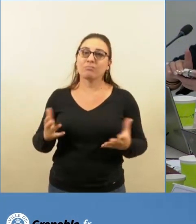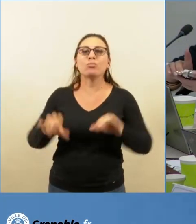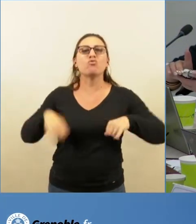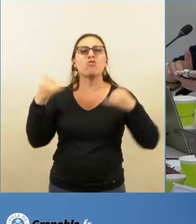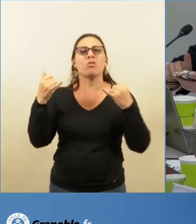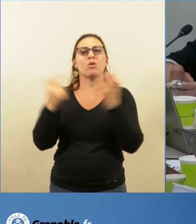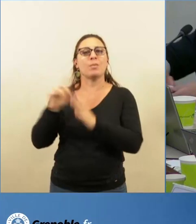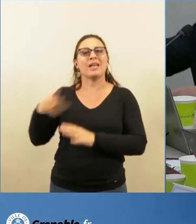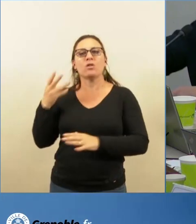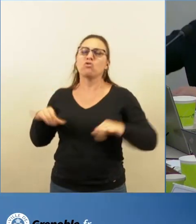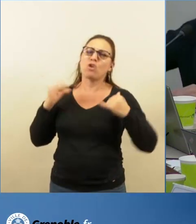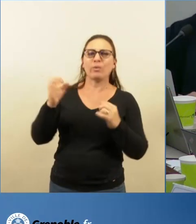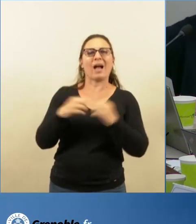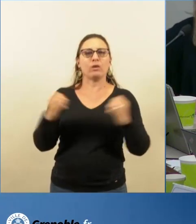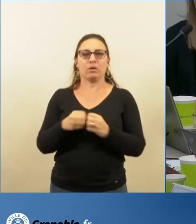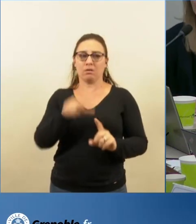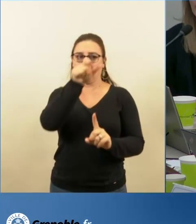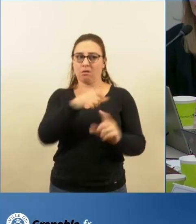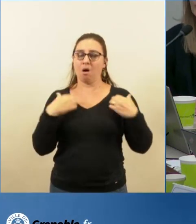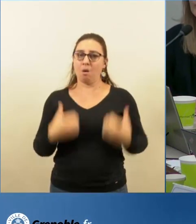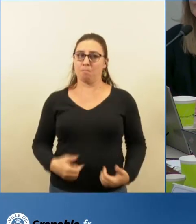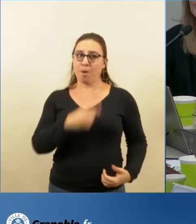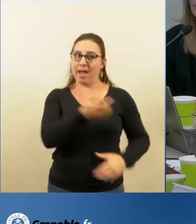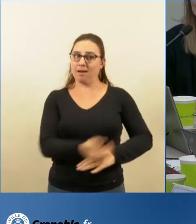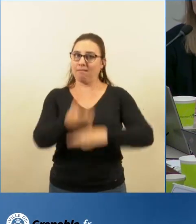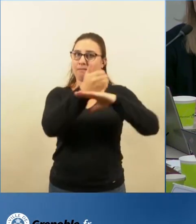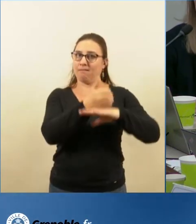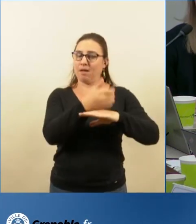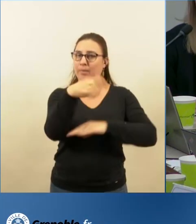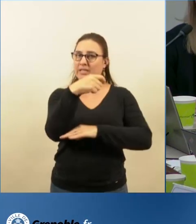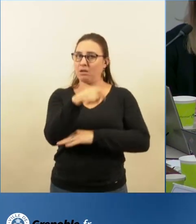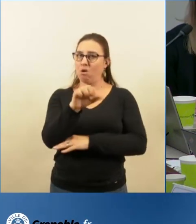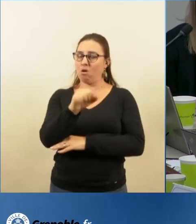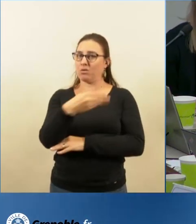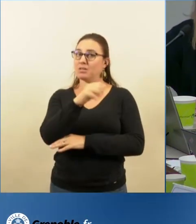2014 et que c'est un membre de votre majorité qui était à la tête du smile